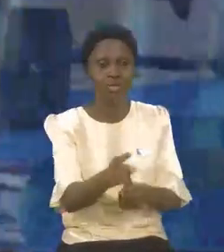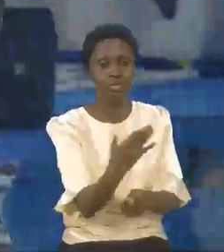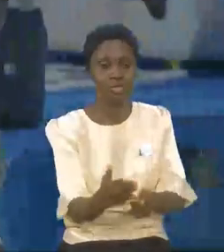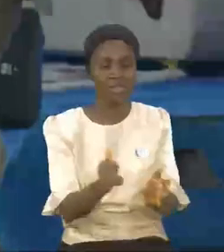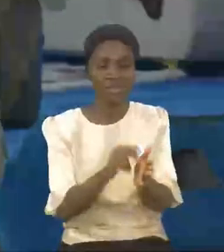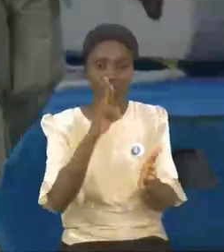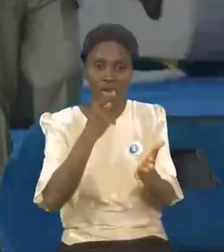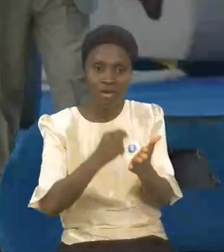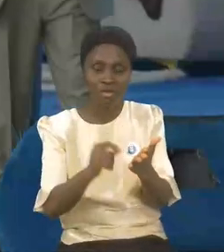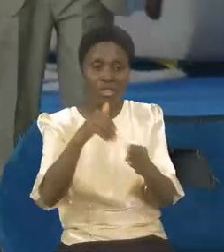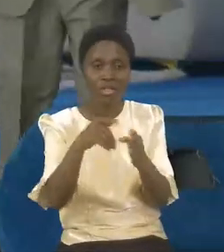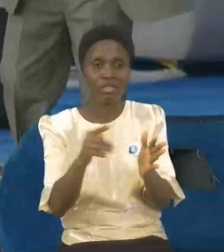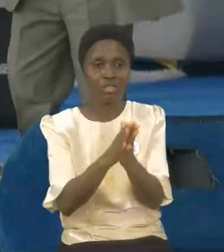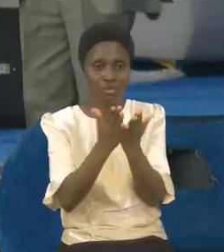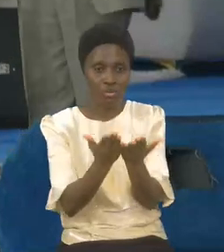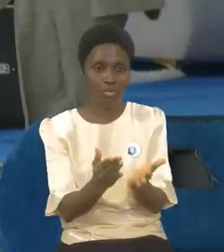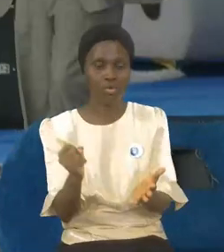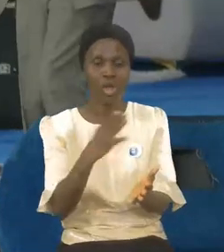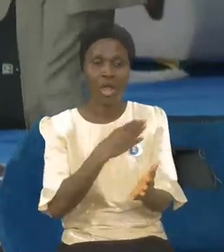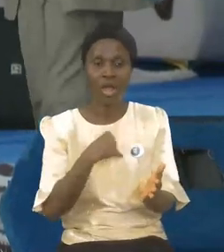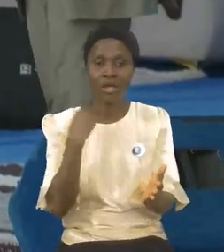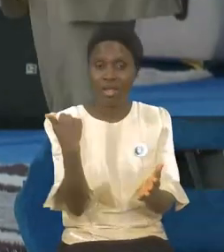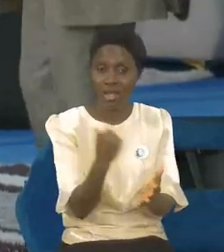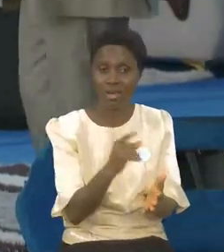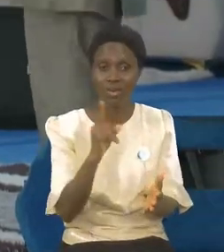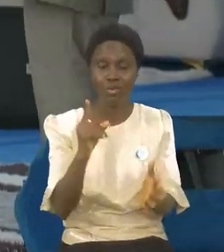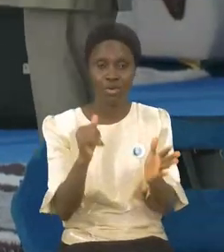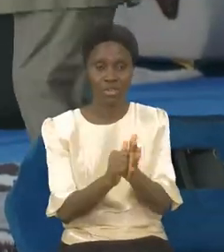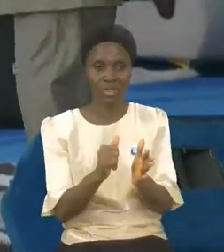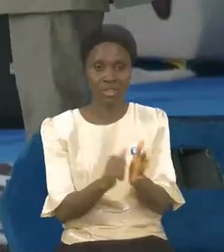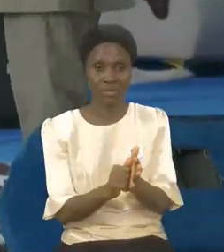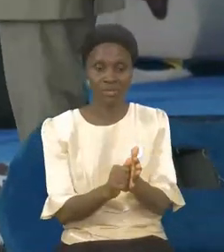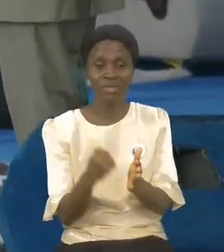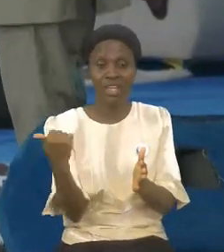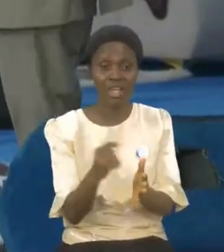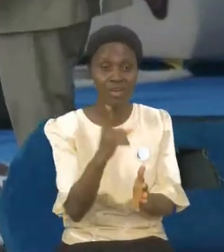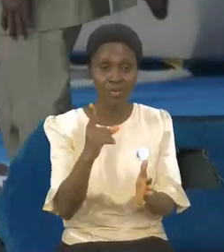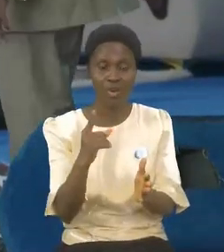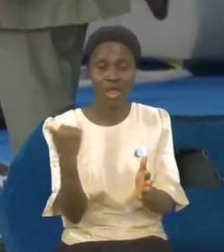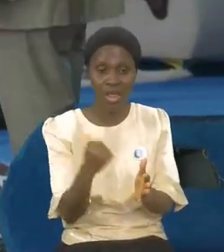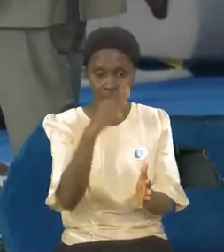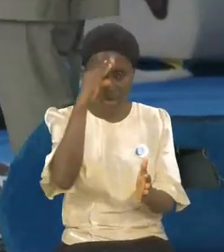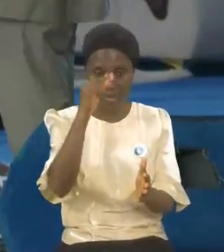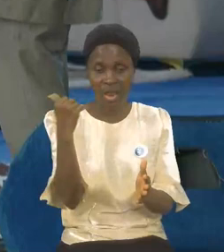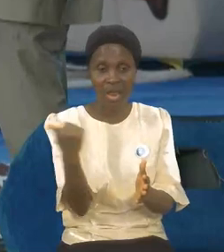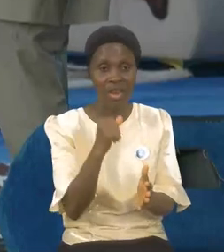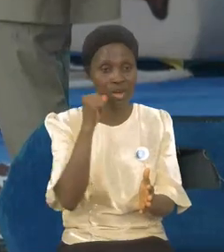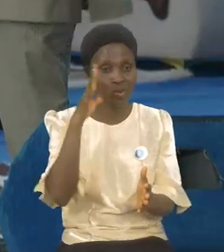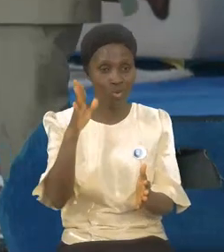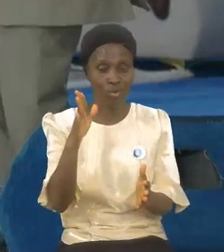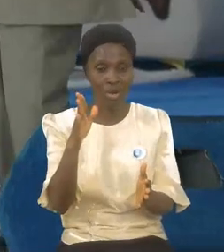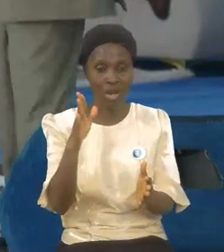l'homme sera jugé selon ce qui est écrit dans le livre. Et quiconque un roi, quiconque